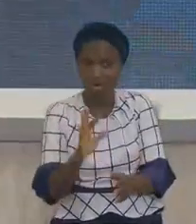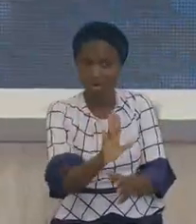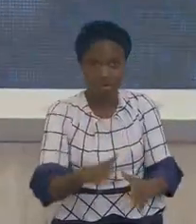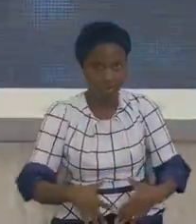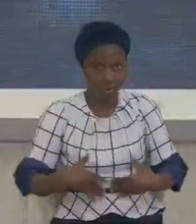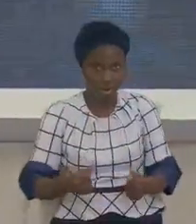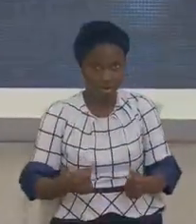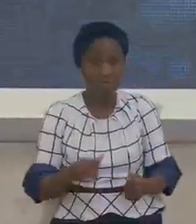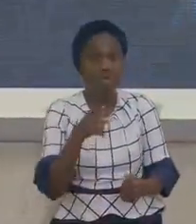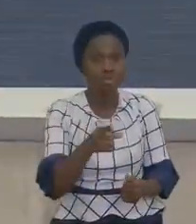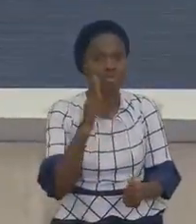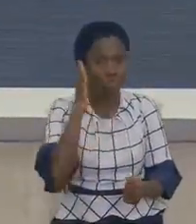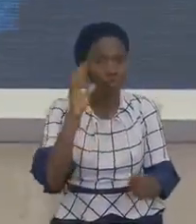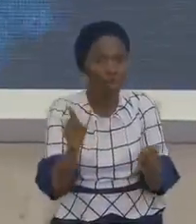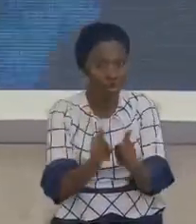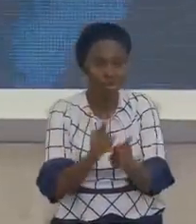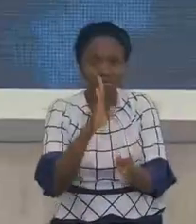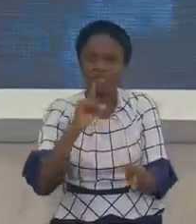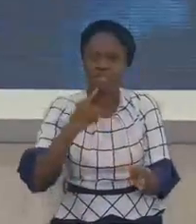vie également.